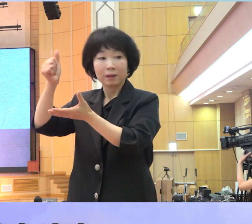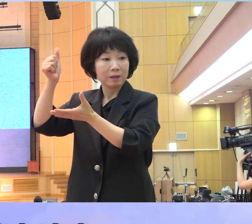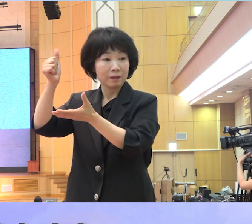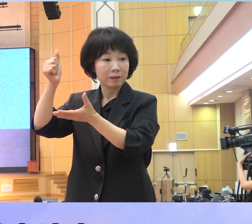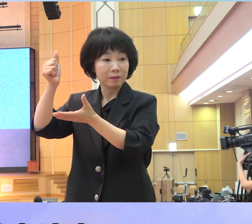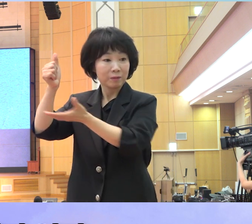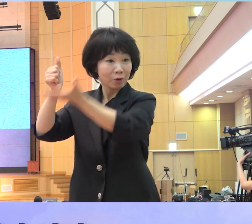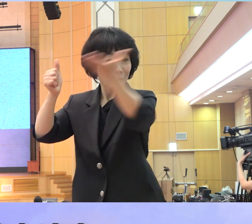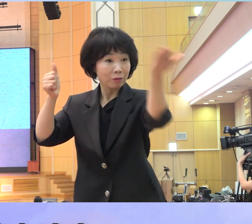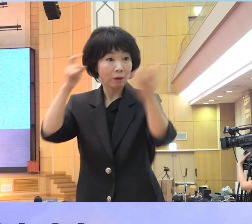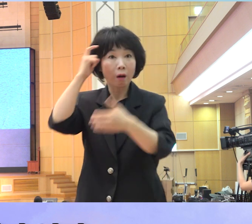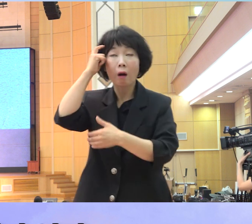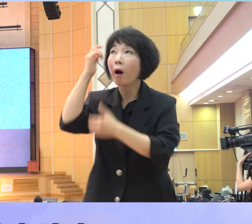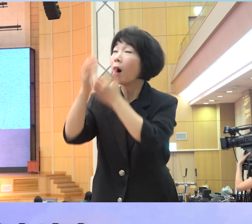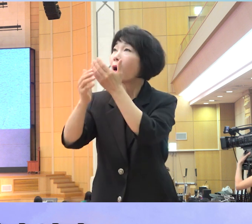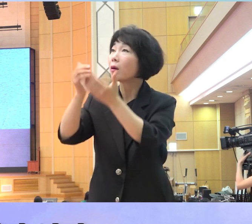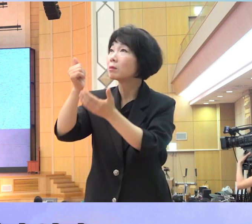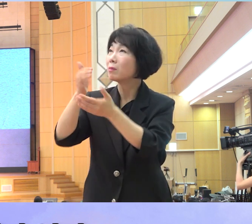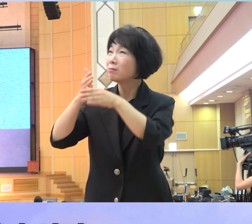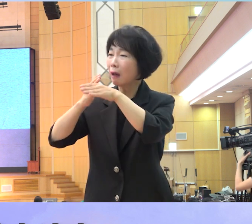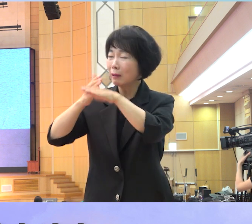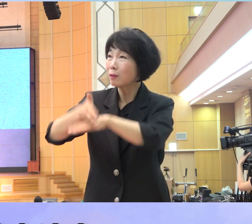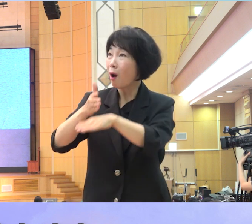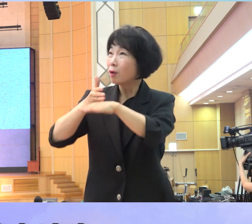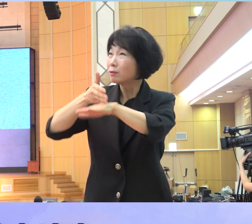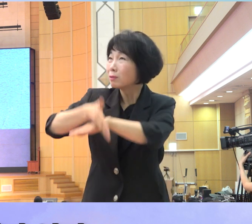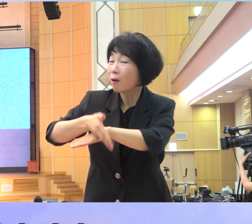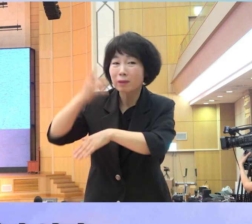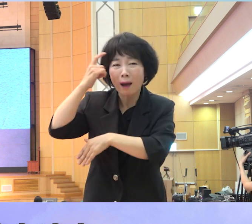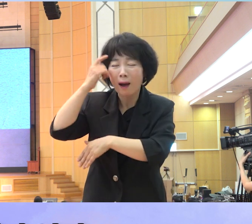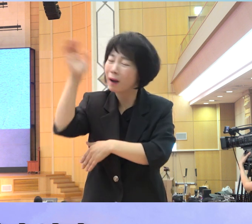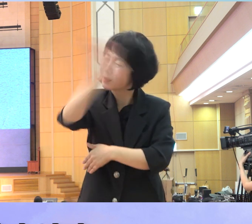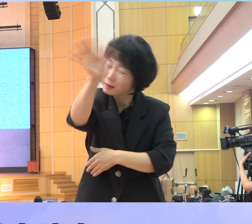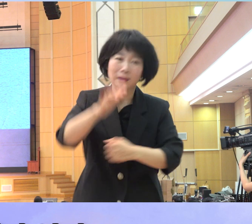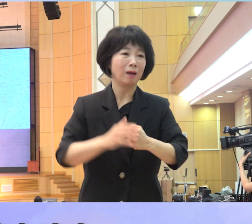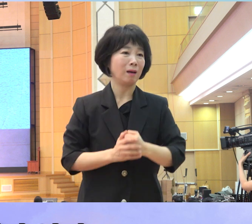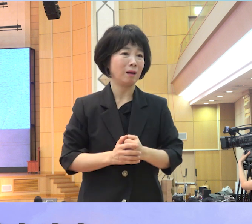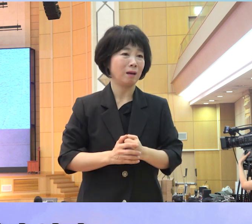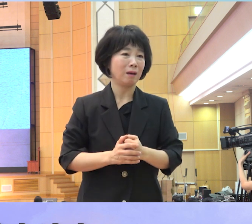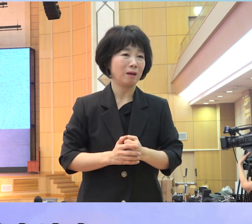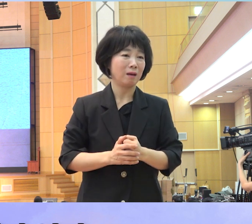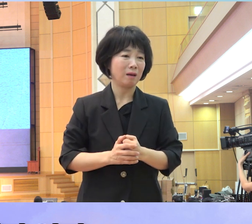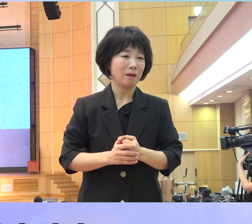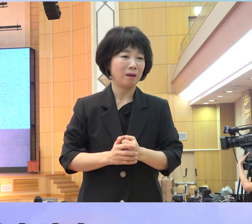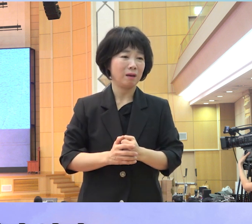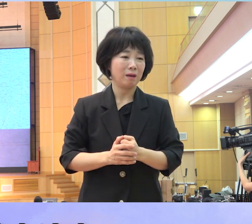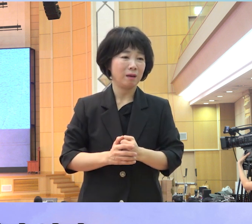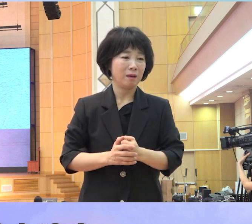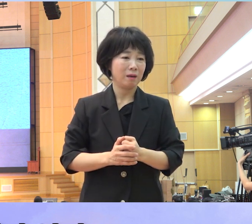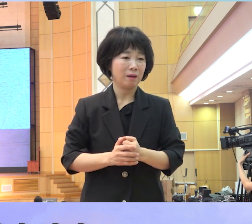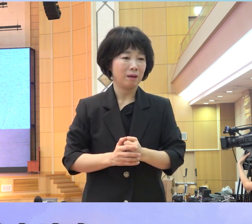더디다고 생각하는 것 같지? 너희들 다 회개할 때까지 내가 기다리는 거야. 그런데 그 하반절 보잖아요. 10절부터